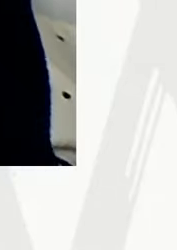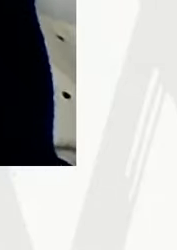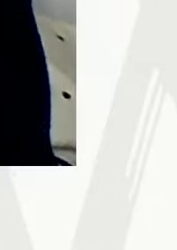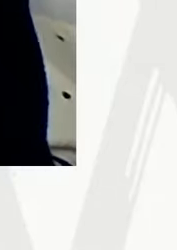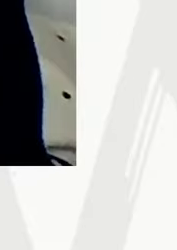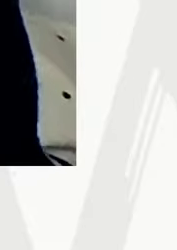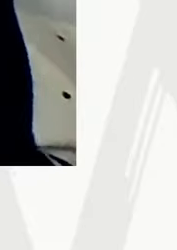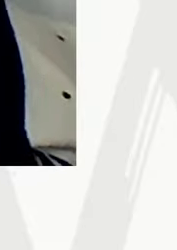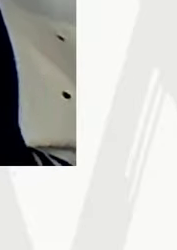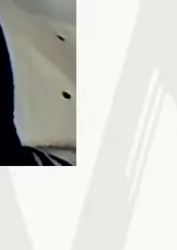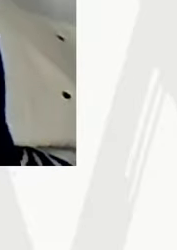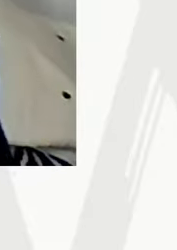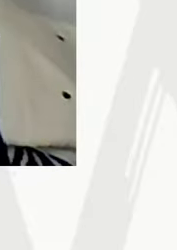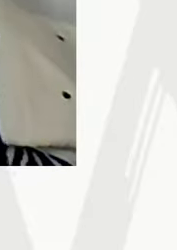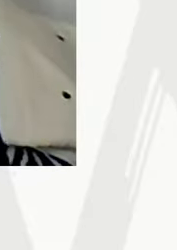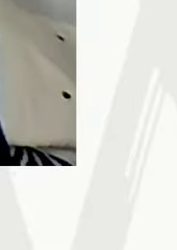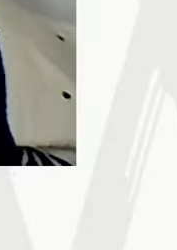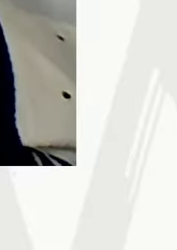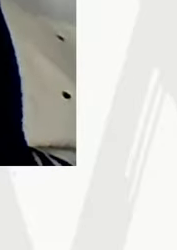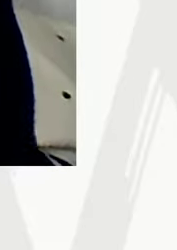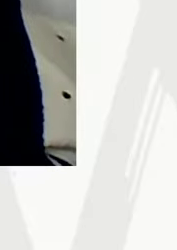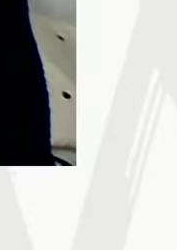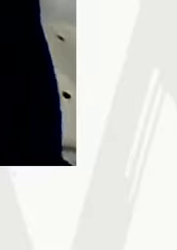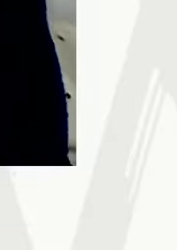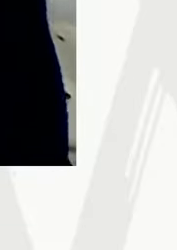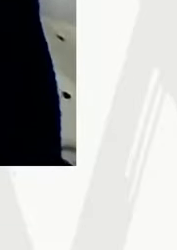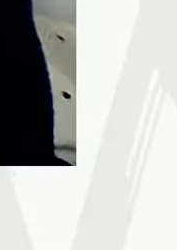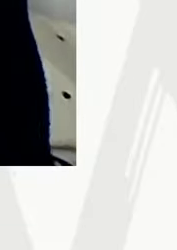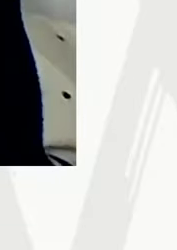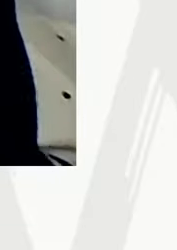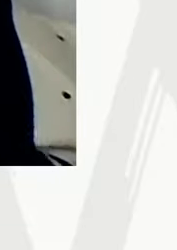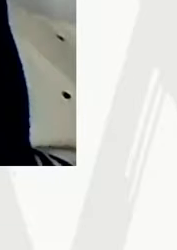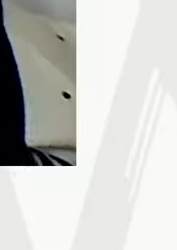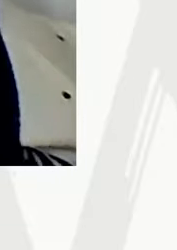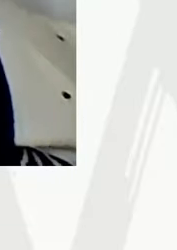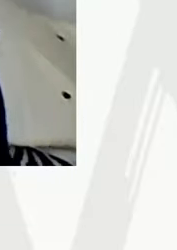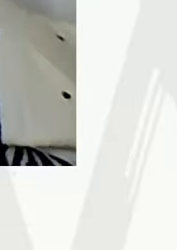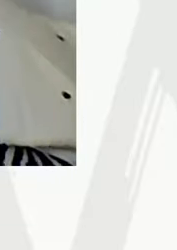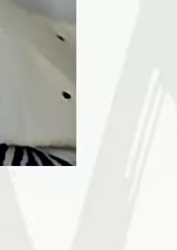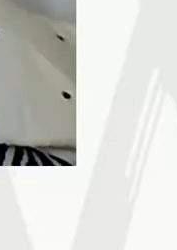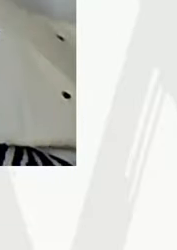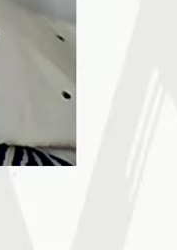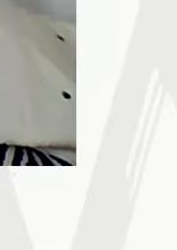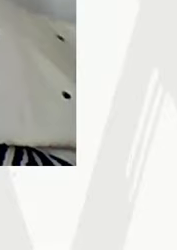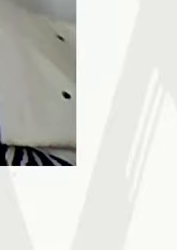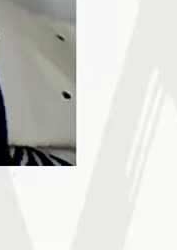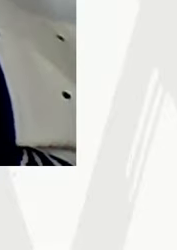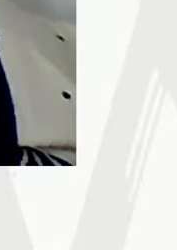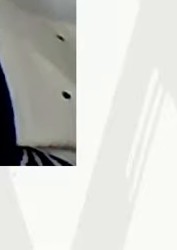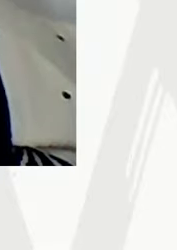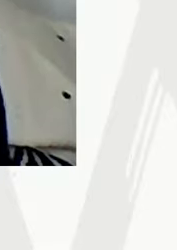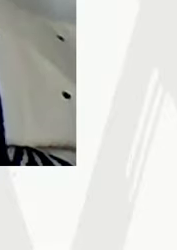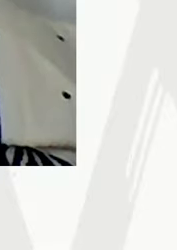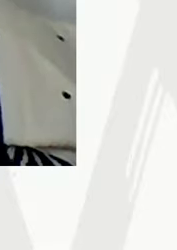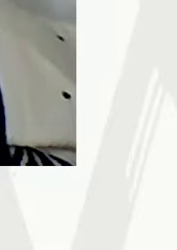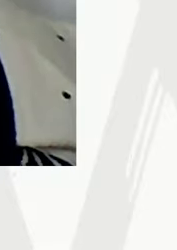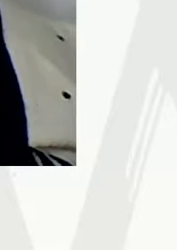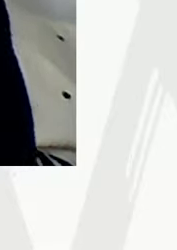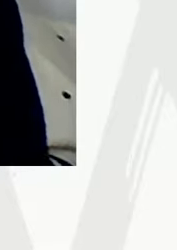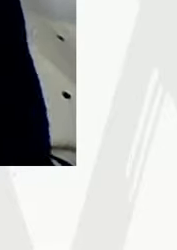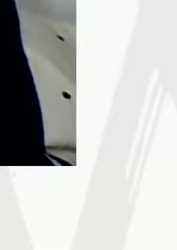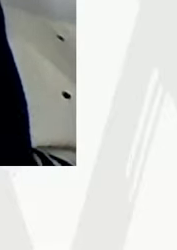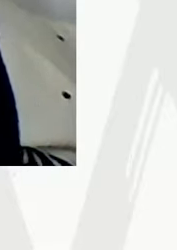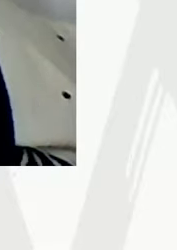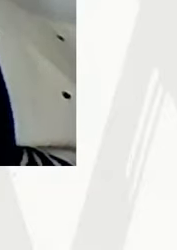et initial, représente le principe d'une entière indépendance envers les lois et les codes de